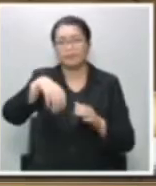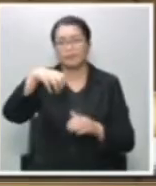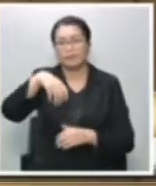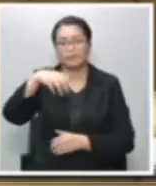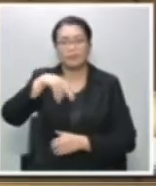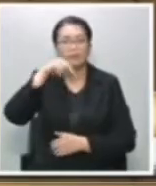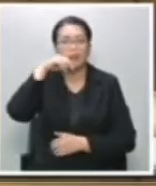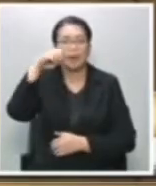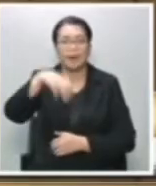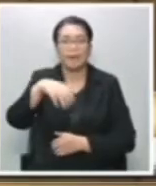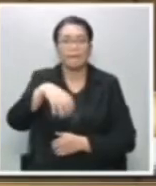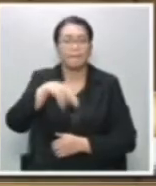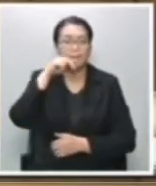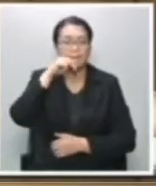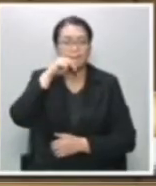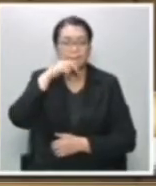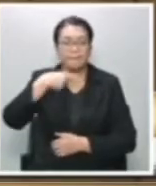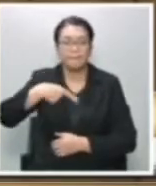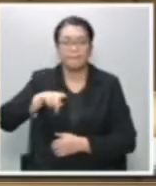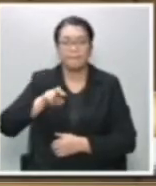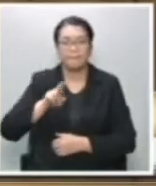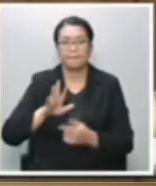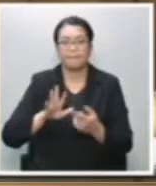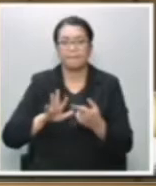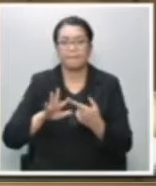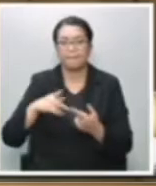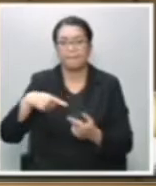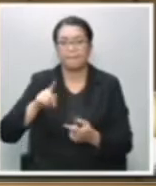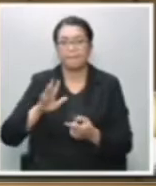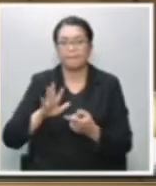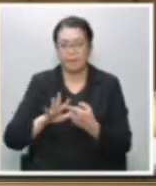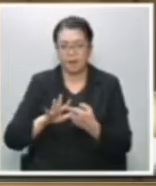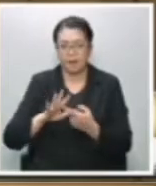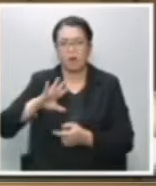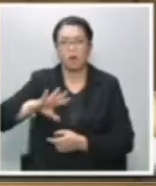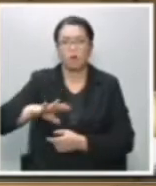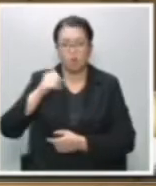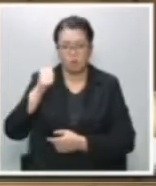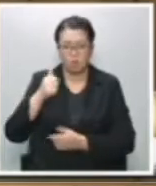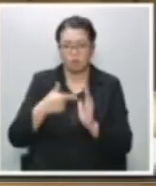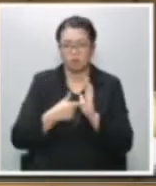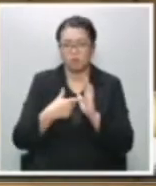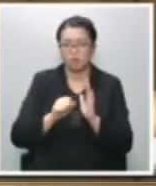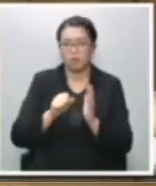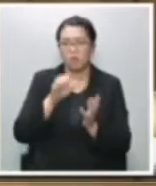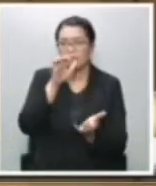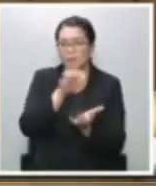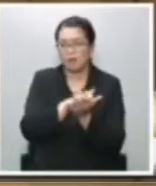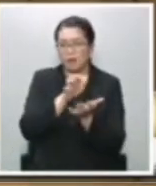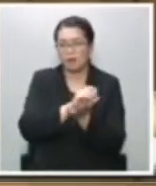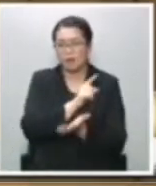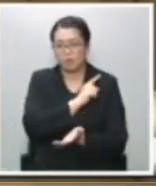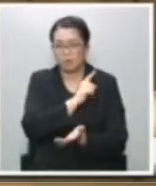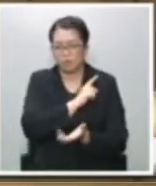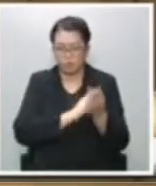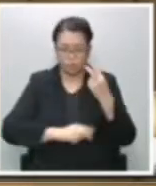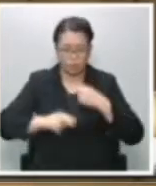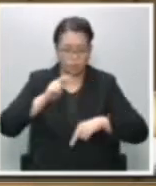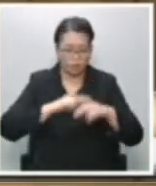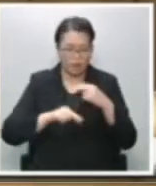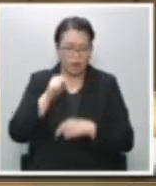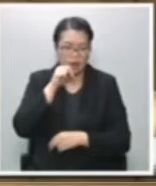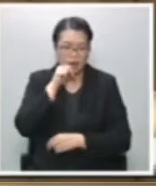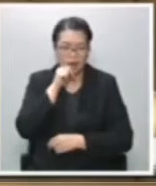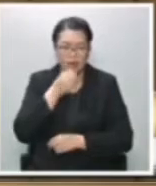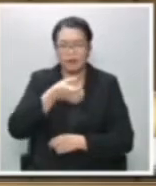านครและนนทบุรีสมุทรปราการนะครับการดูแลเรื่องน้ำอุปโภคบริโภค